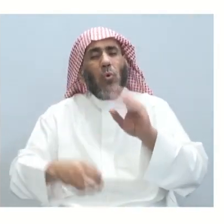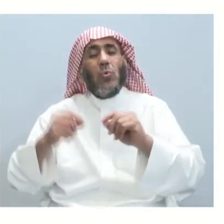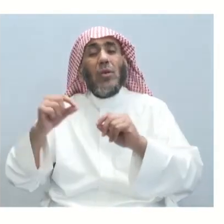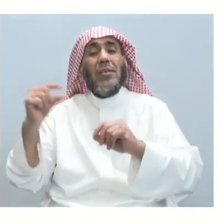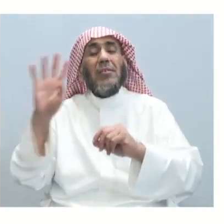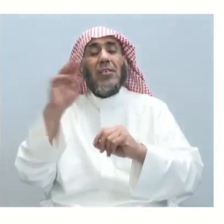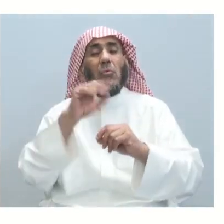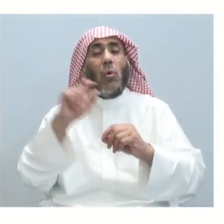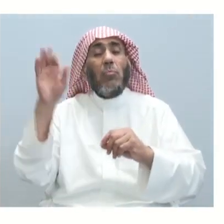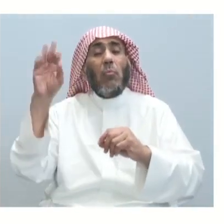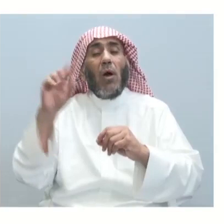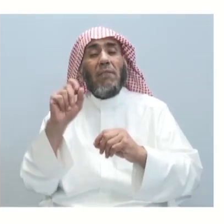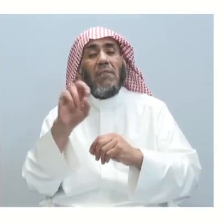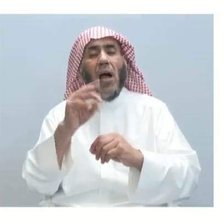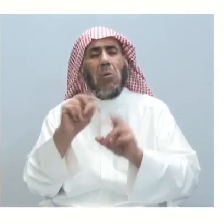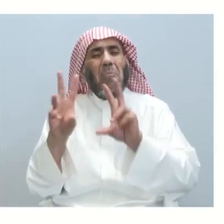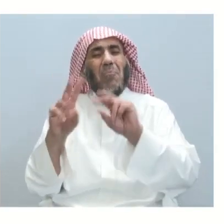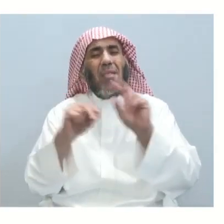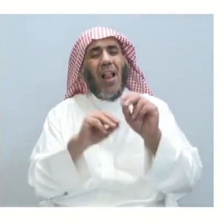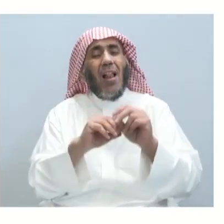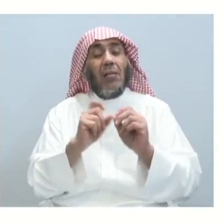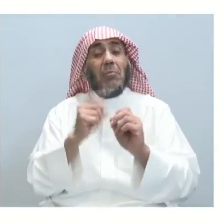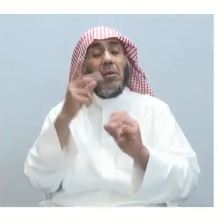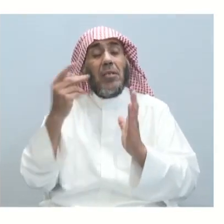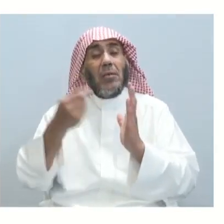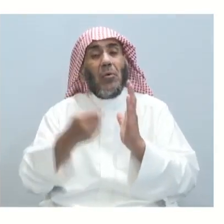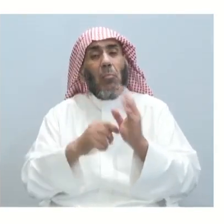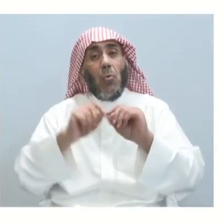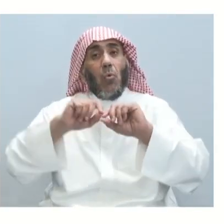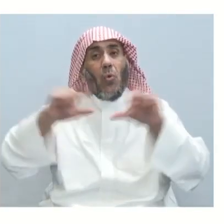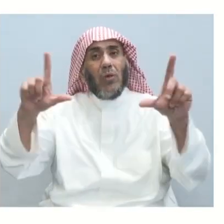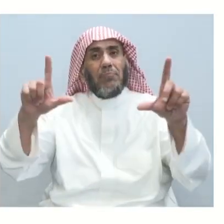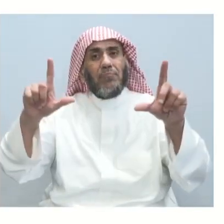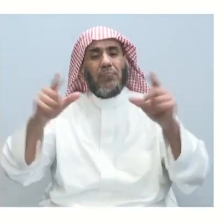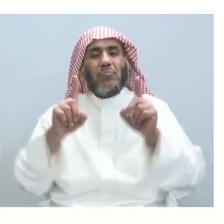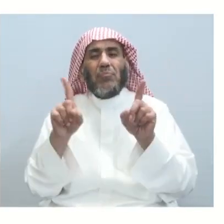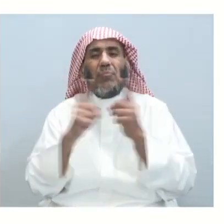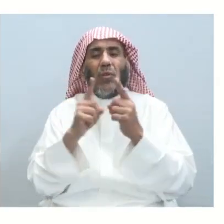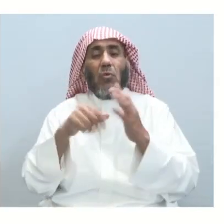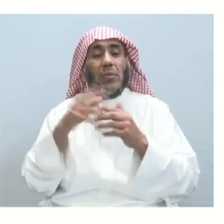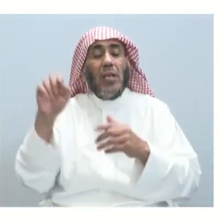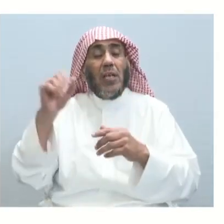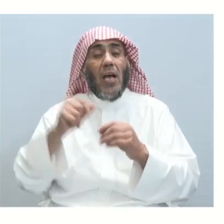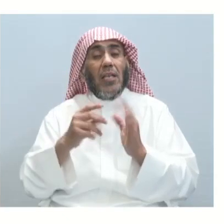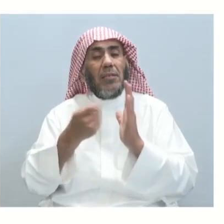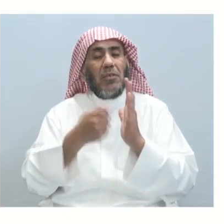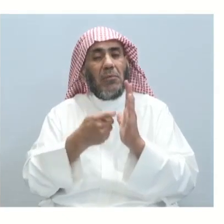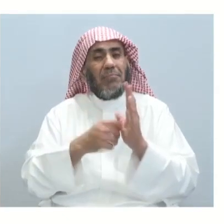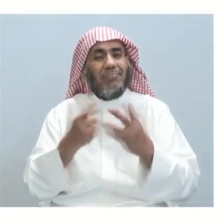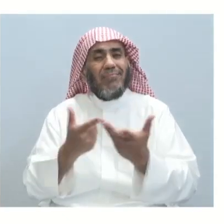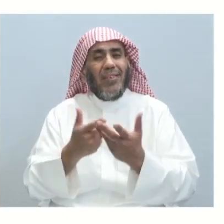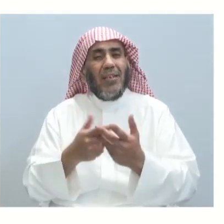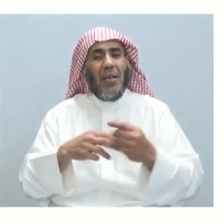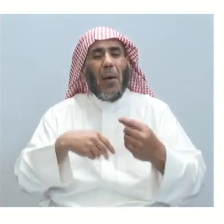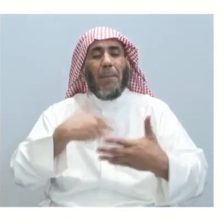ويعد ابن المقفع رائد هذا الاسلوب حيث تميزت كتابته بال وضوح والايجاز ثم جاء الجاحظ وتميزت كتابته كذلك